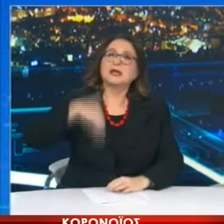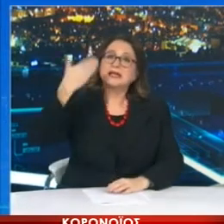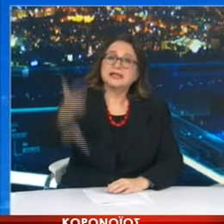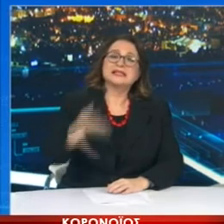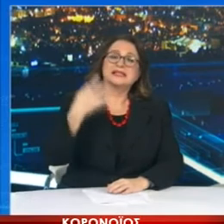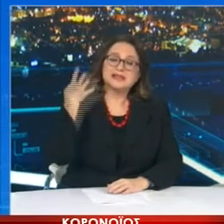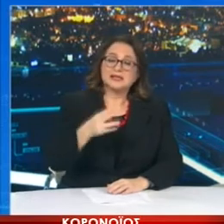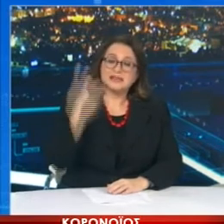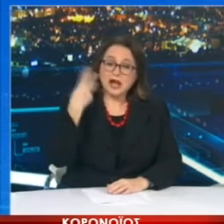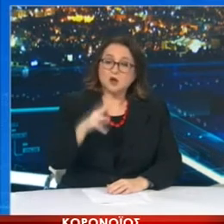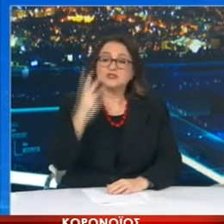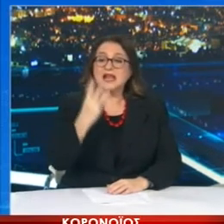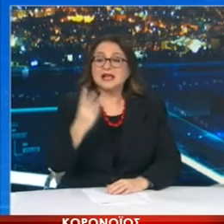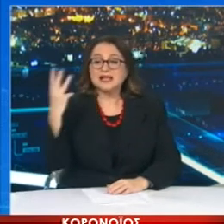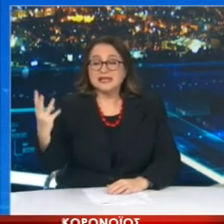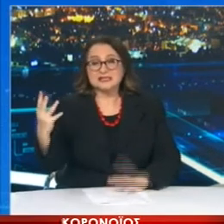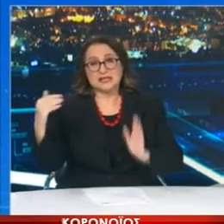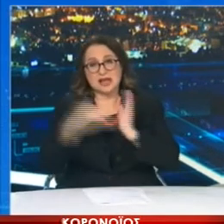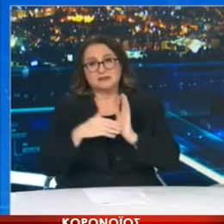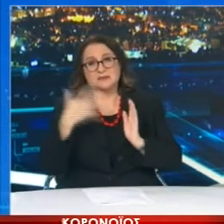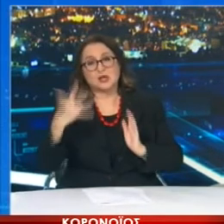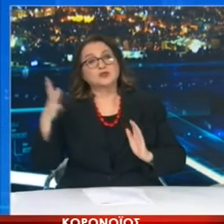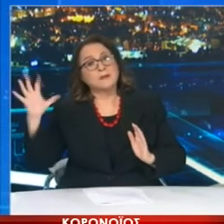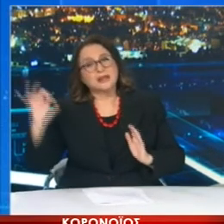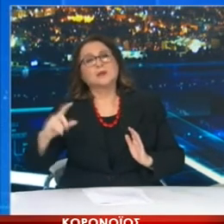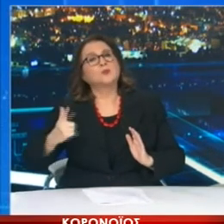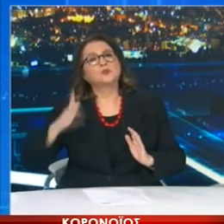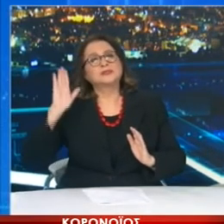333.450 δόσεις έως τέλος Φεβρουαρίου. Μέχρι το